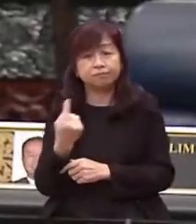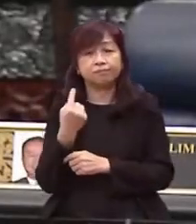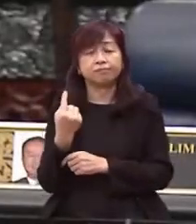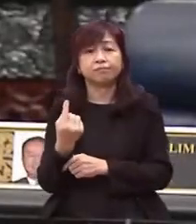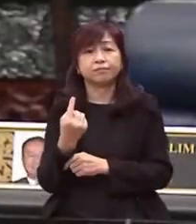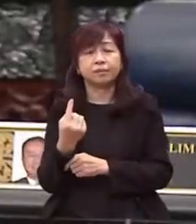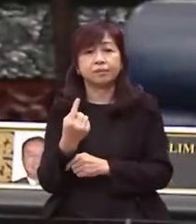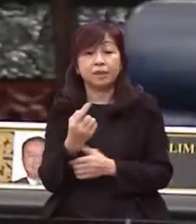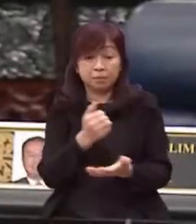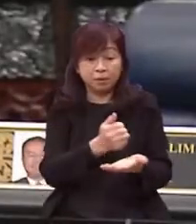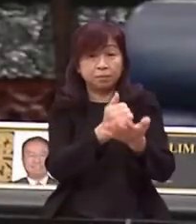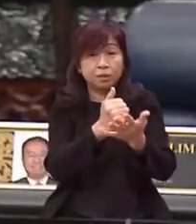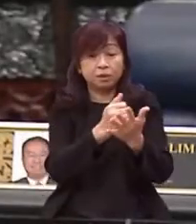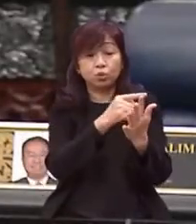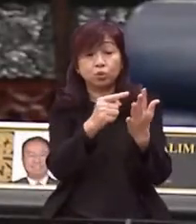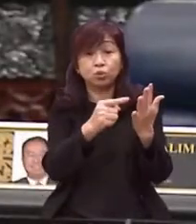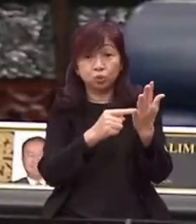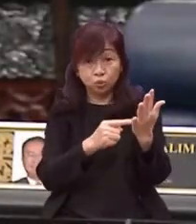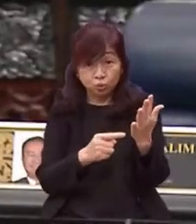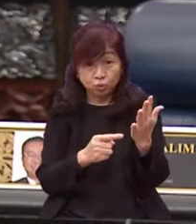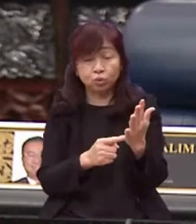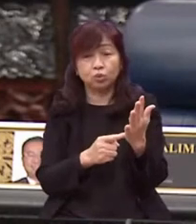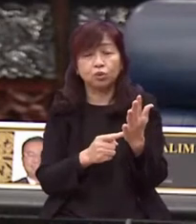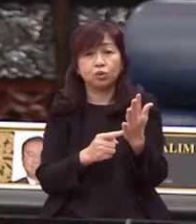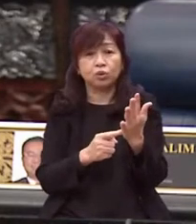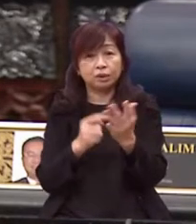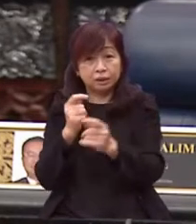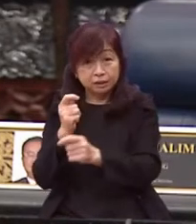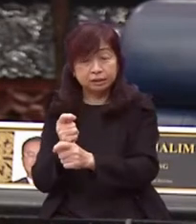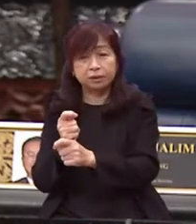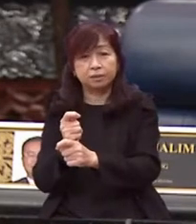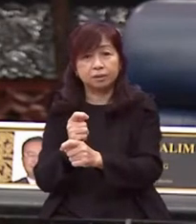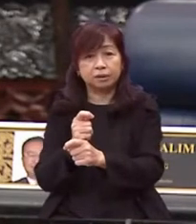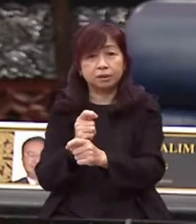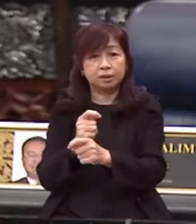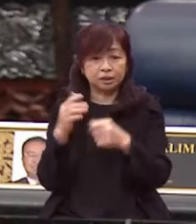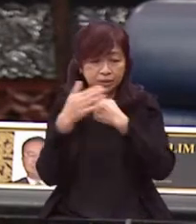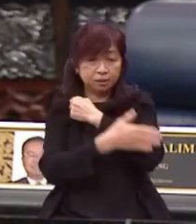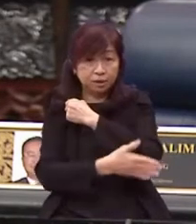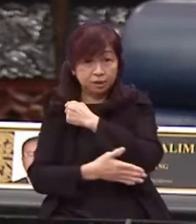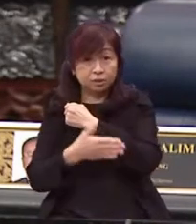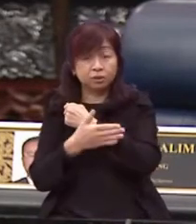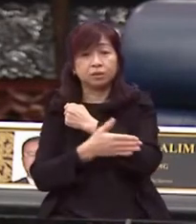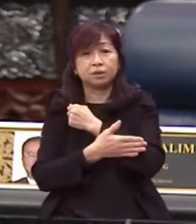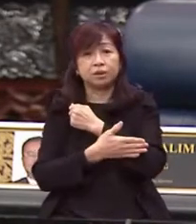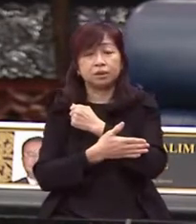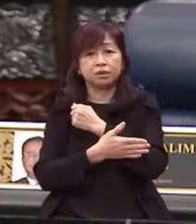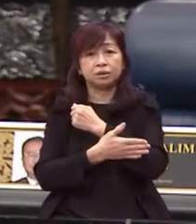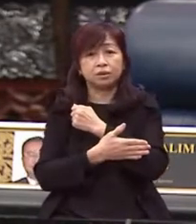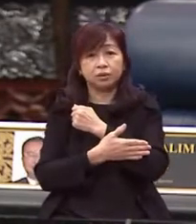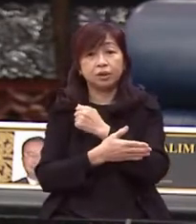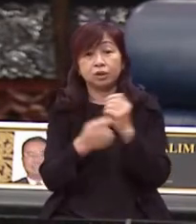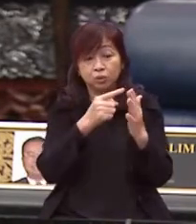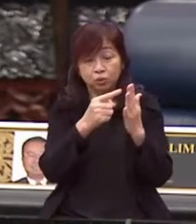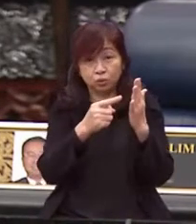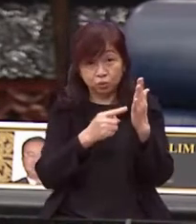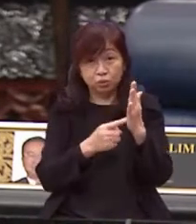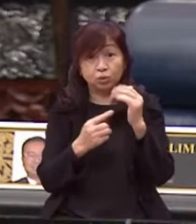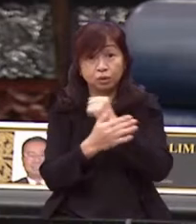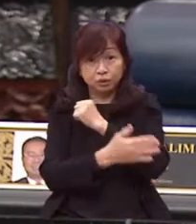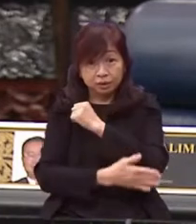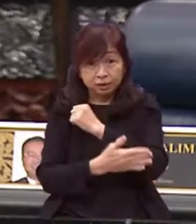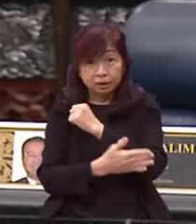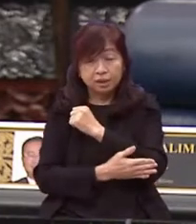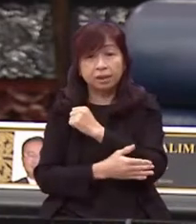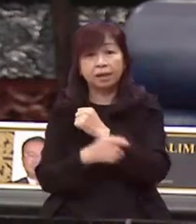Zoo dan pameran tetap di Semenanjung Malaysia termasuk Zoo negara dan Zoo typing and night Safari